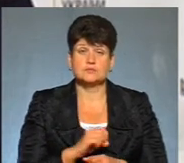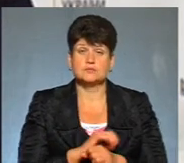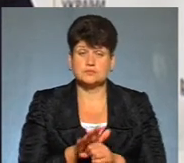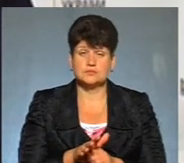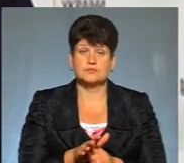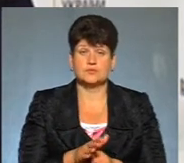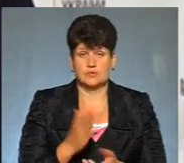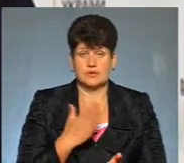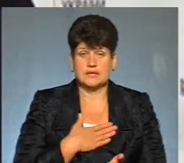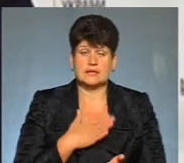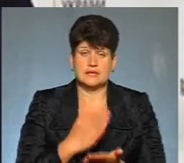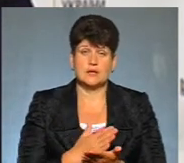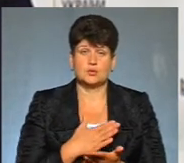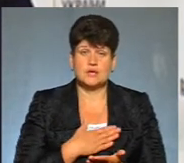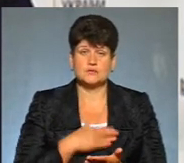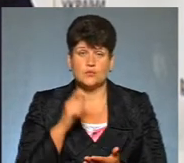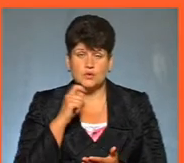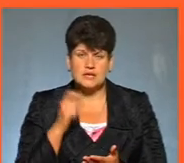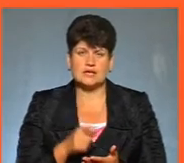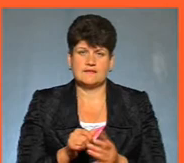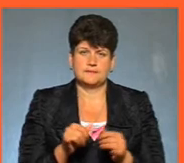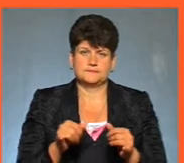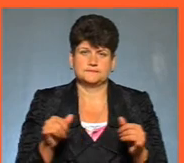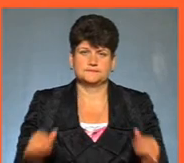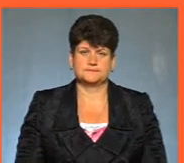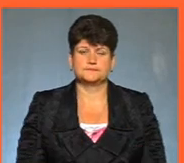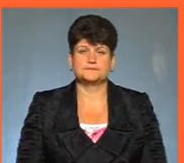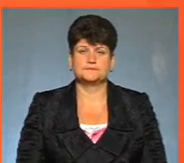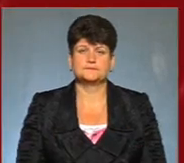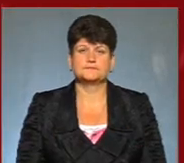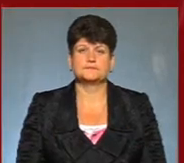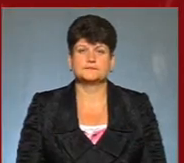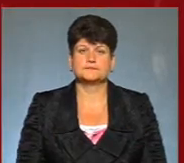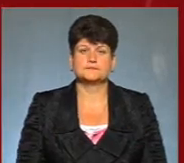знаходиться в нас в країні, що він набирає обертів.